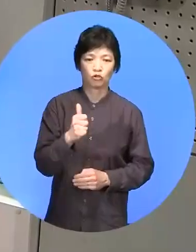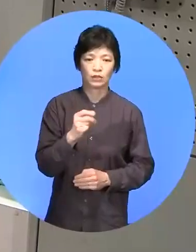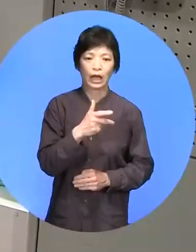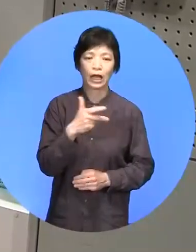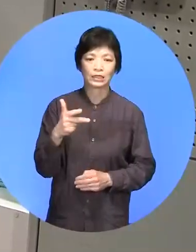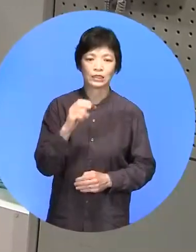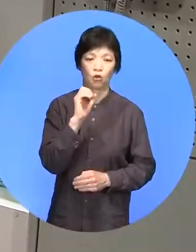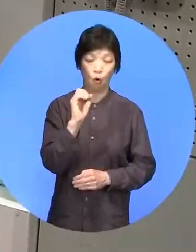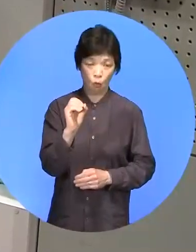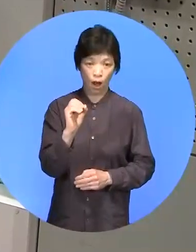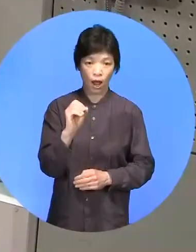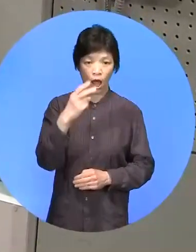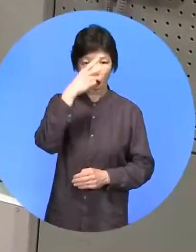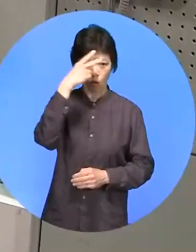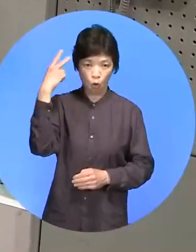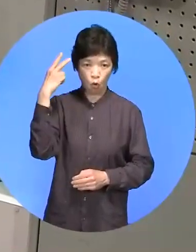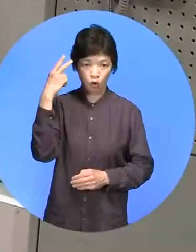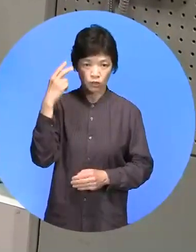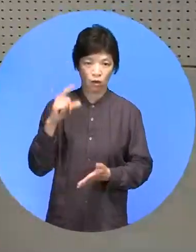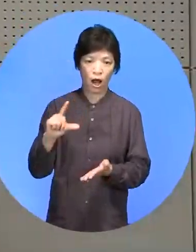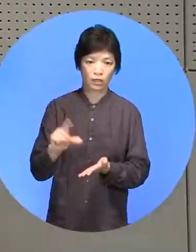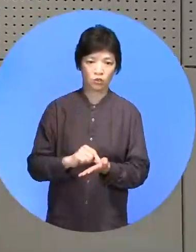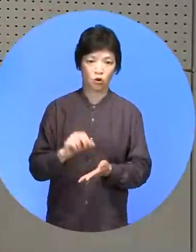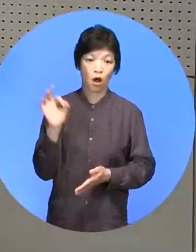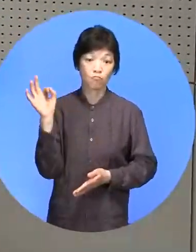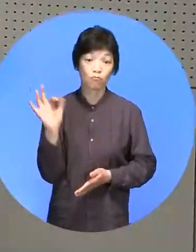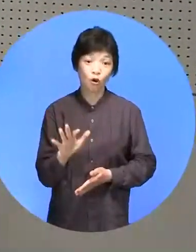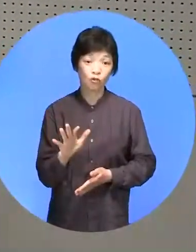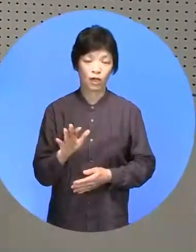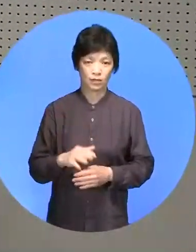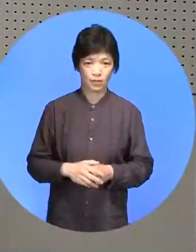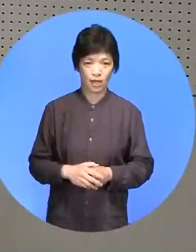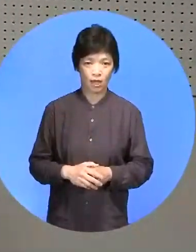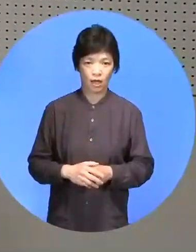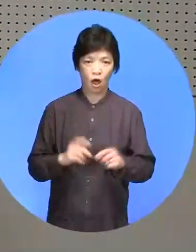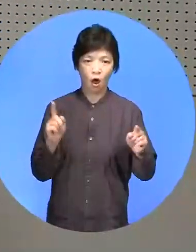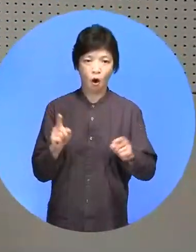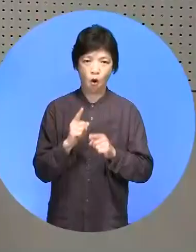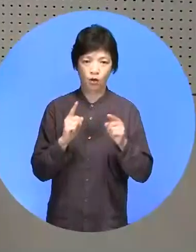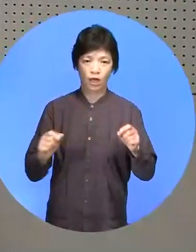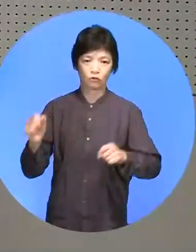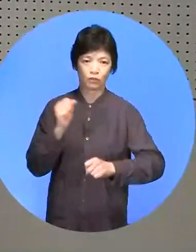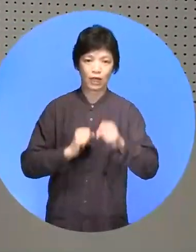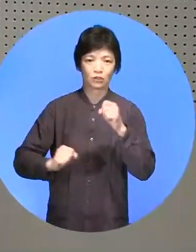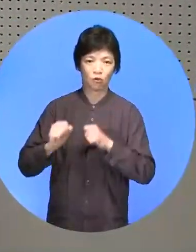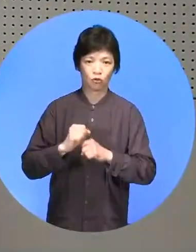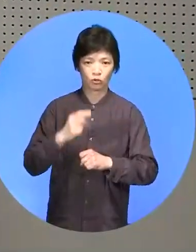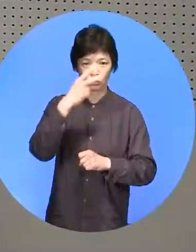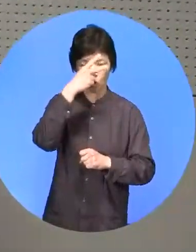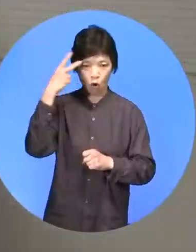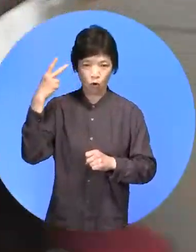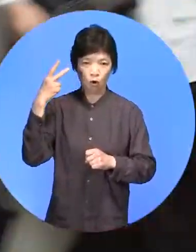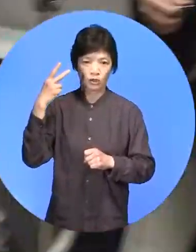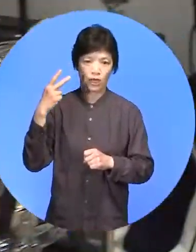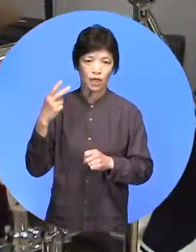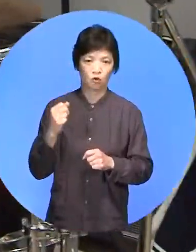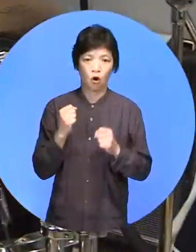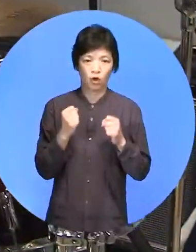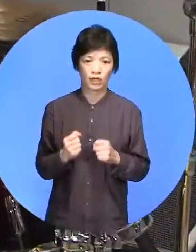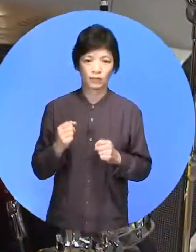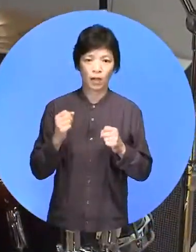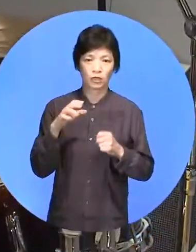ユイピアのスタジオは高校生は無料で使用できるとあって音楽活動をする高校生の居場所となっています